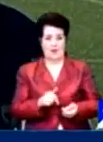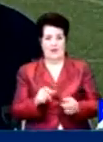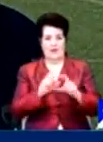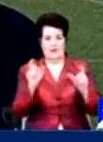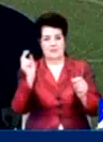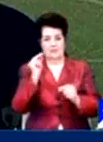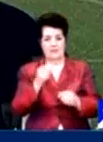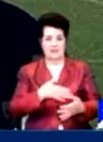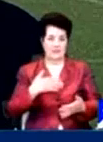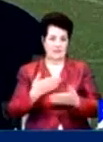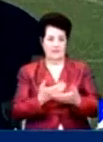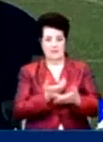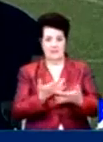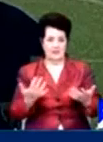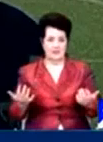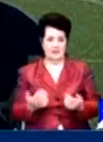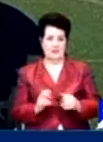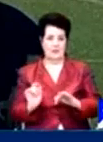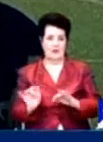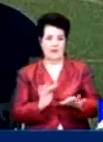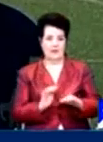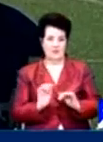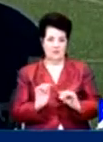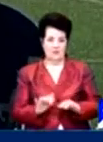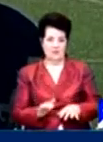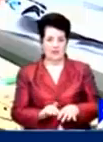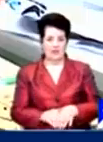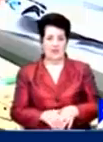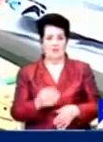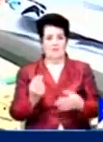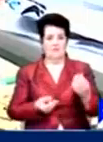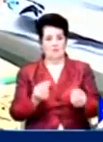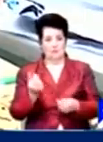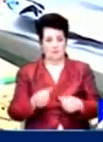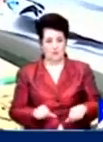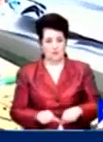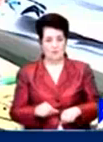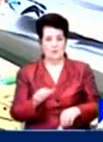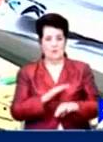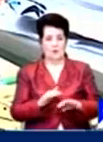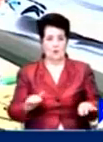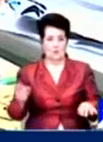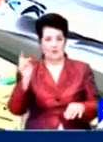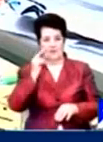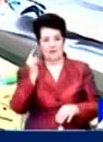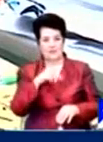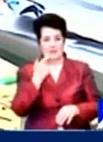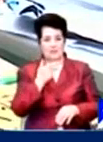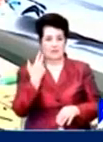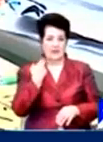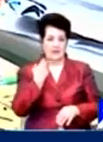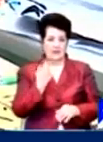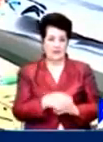de activități practice sub formă de joc unde copiii învață limba